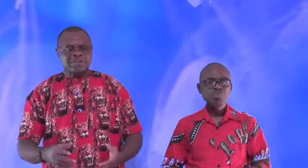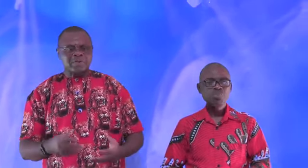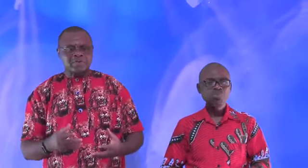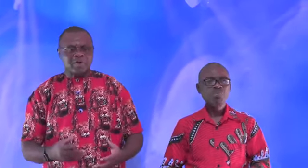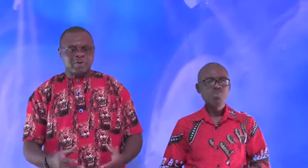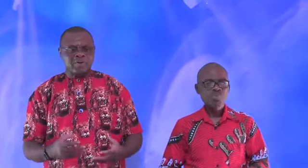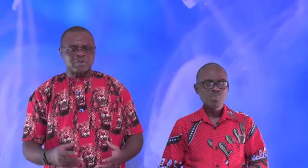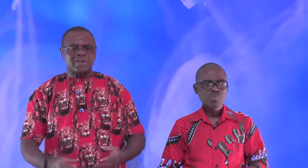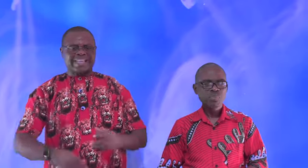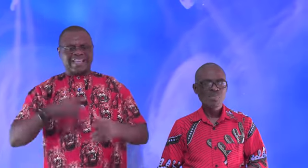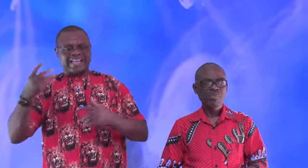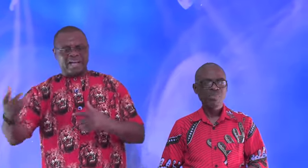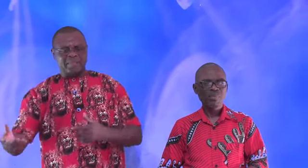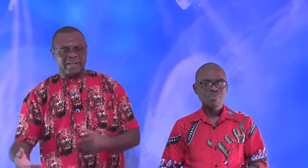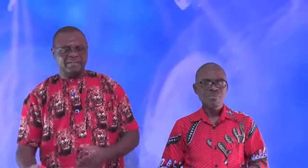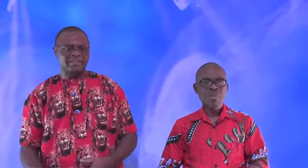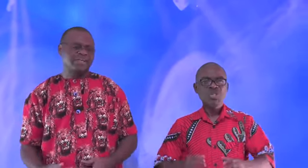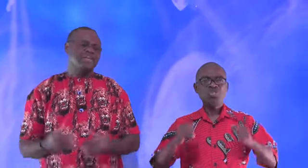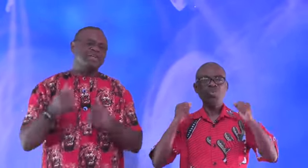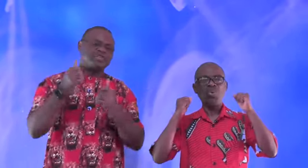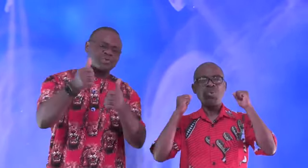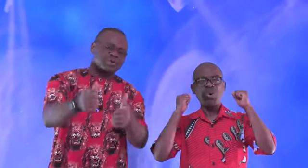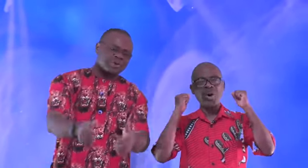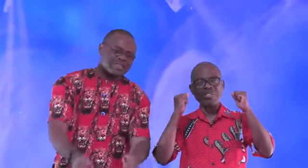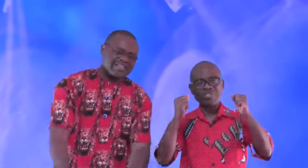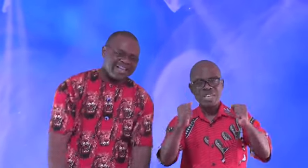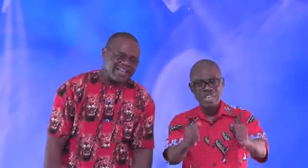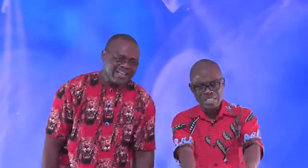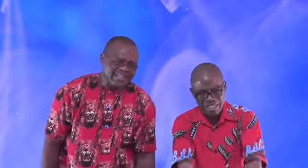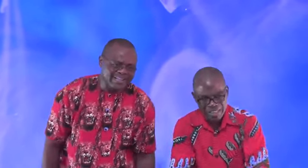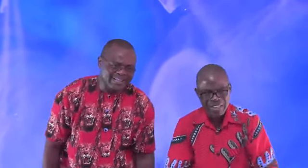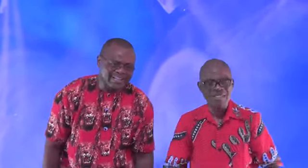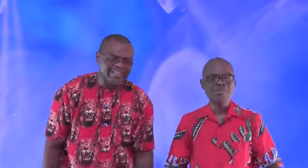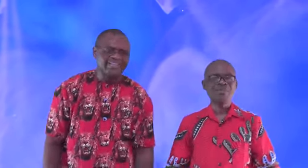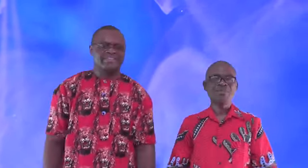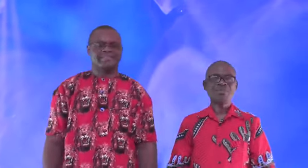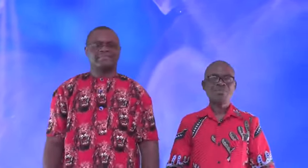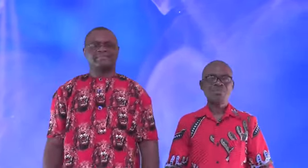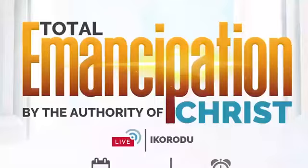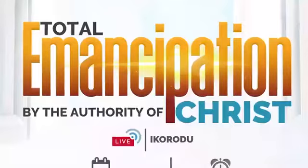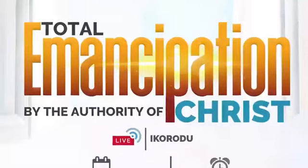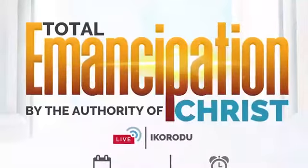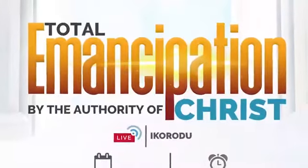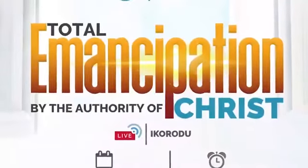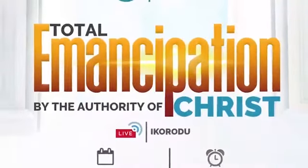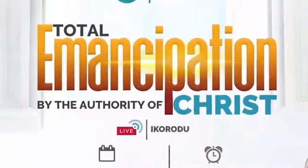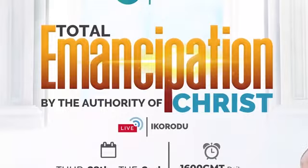ọgbakọ mkpọsa ozi ọma ọzọ nke na-abịa. Chukwu gọzie gị.